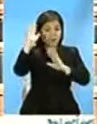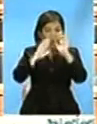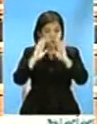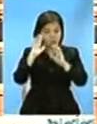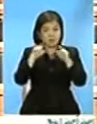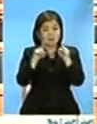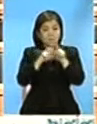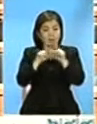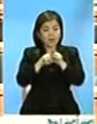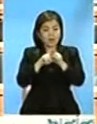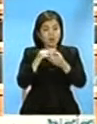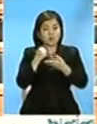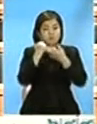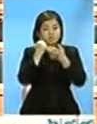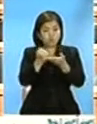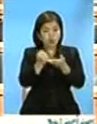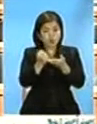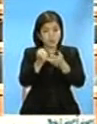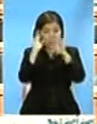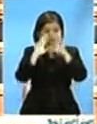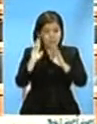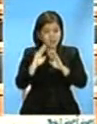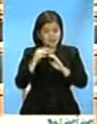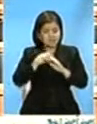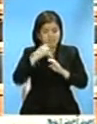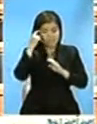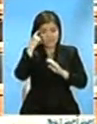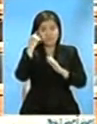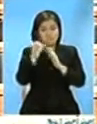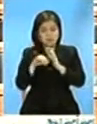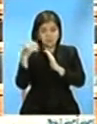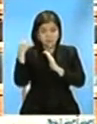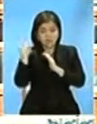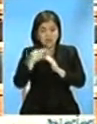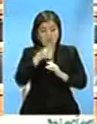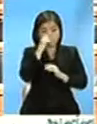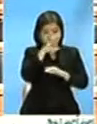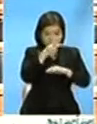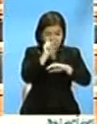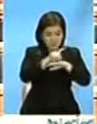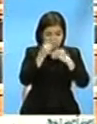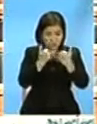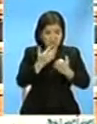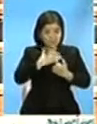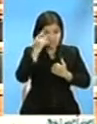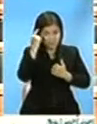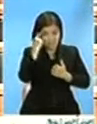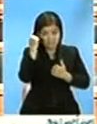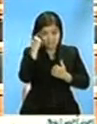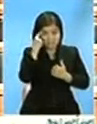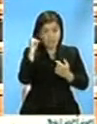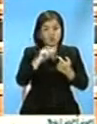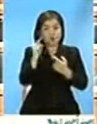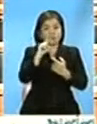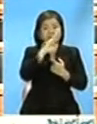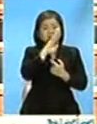ากับช่วยฝ่ายตรงเงินขามในทัศนะผมอาจจะผิดก็ได้ครับท่านประธานดังนั้นผมอยากกราบเรียนท่านประธานว่าผมจึงเห็นว่า